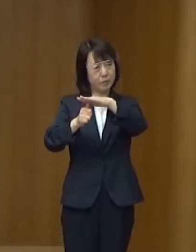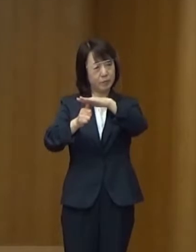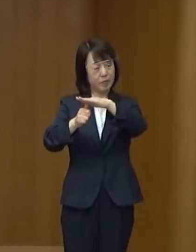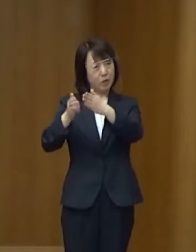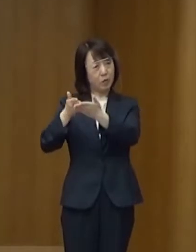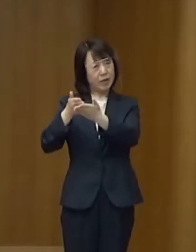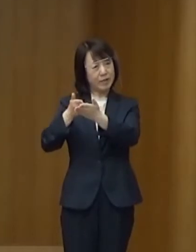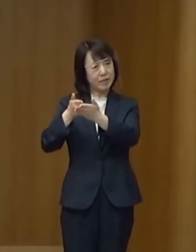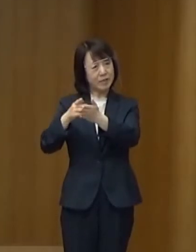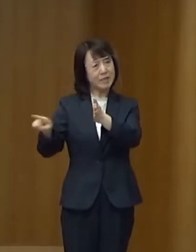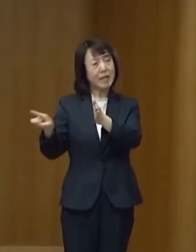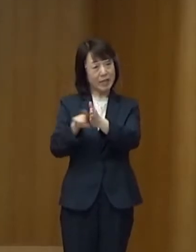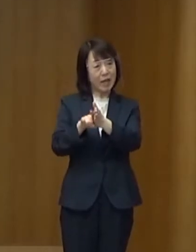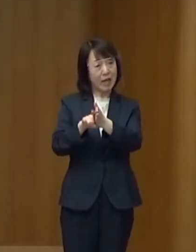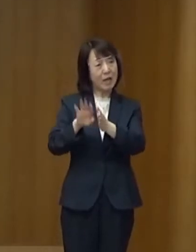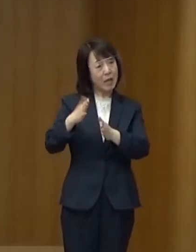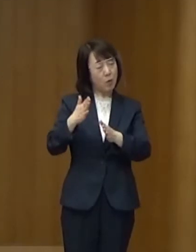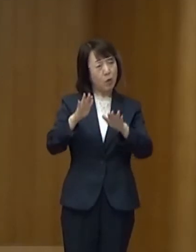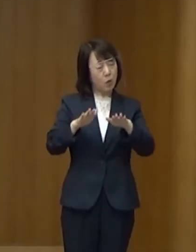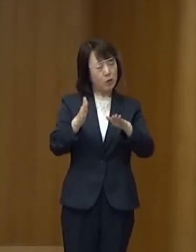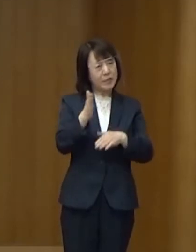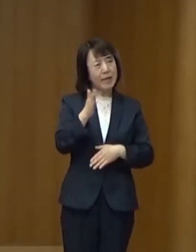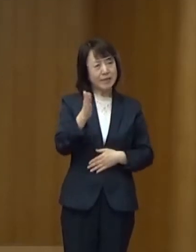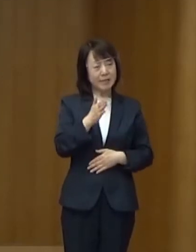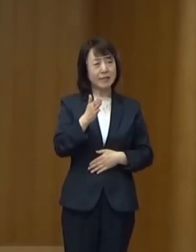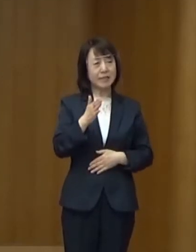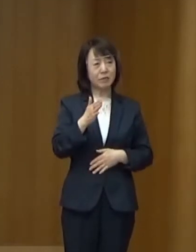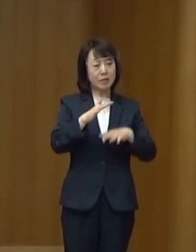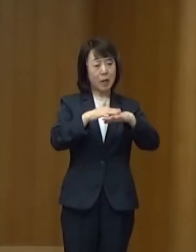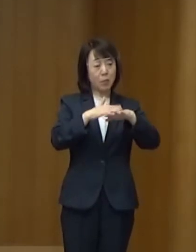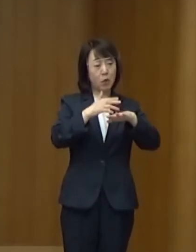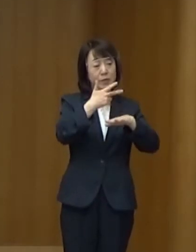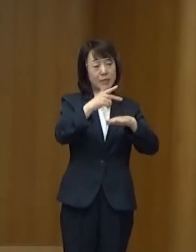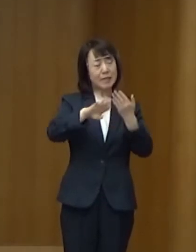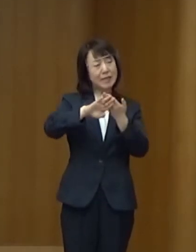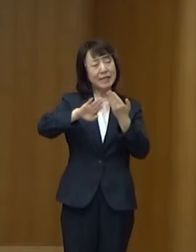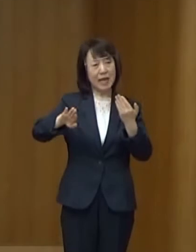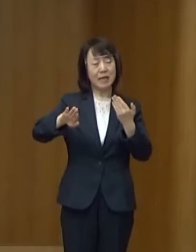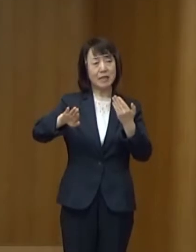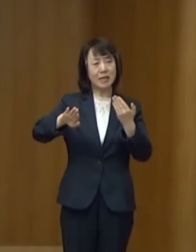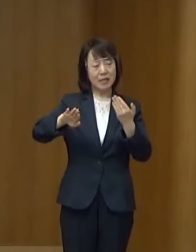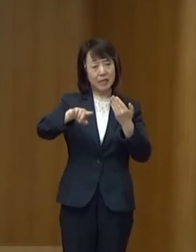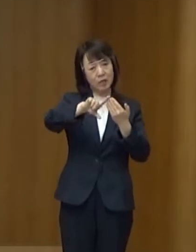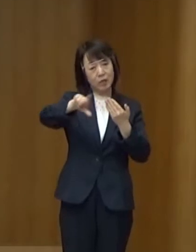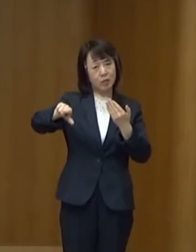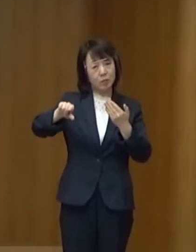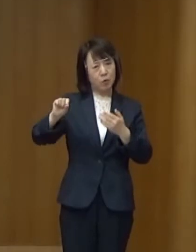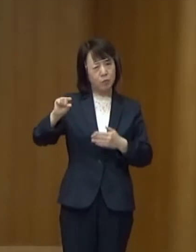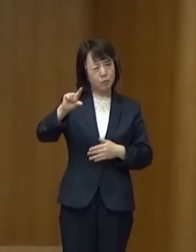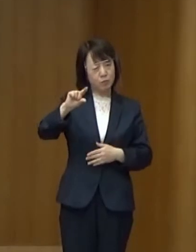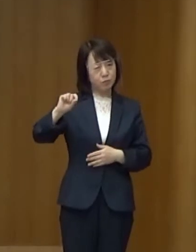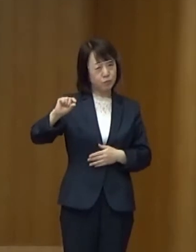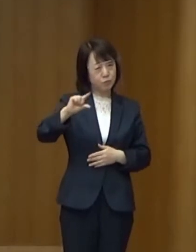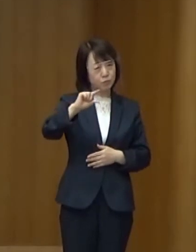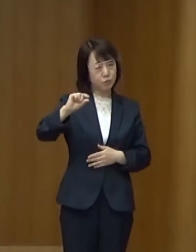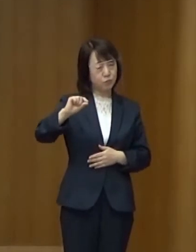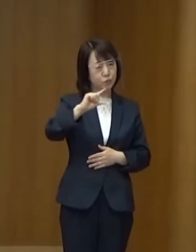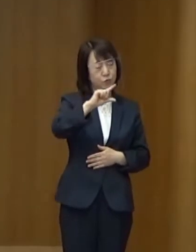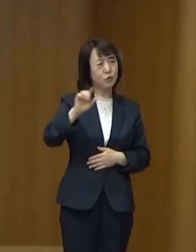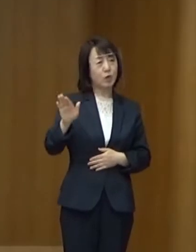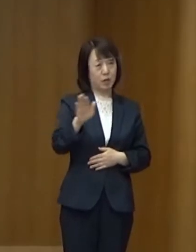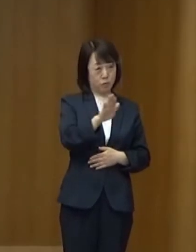話をしてきましたけれども、ここ数日ですね、札幌市以外についても増えてきているという状況